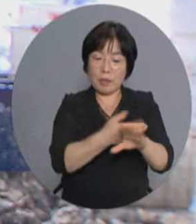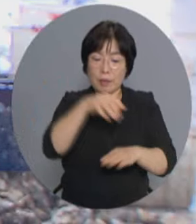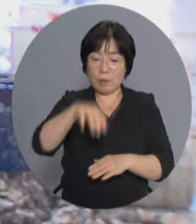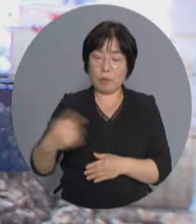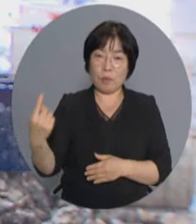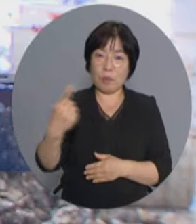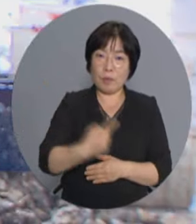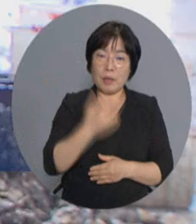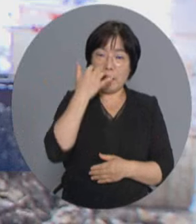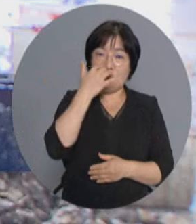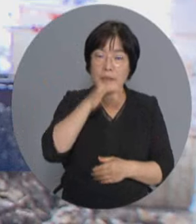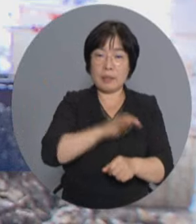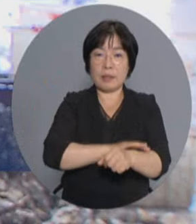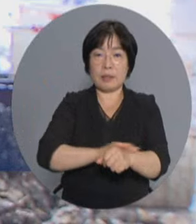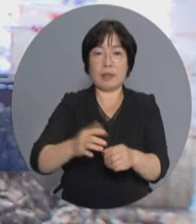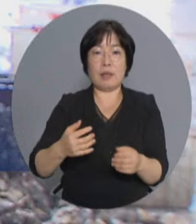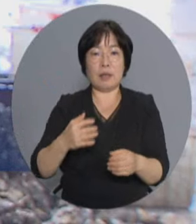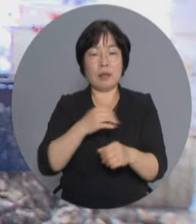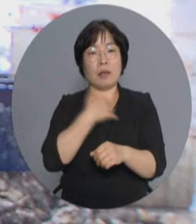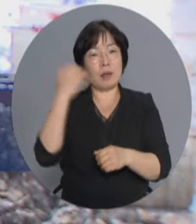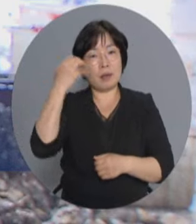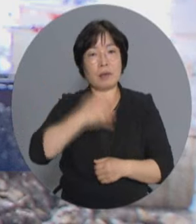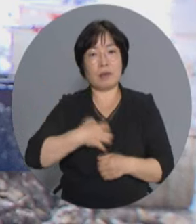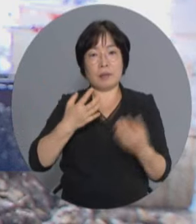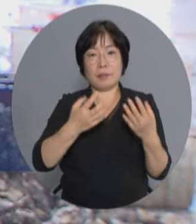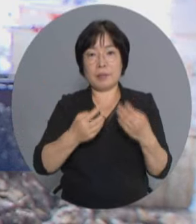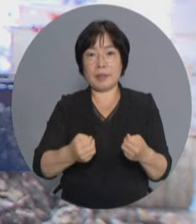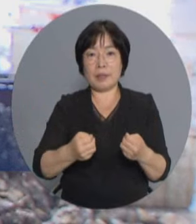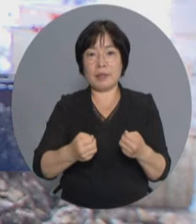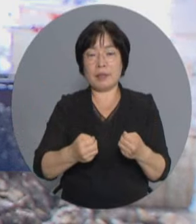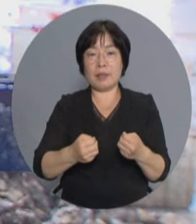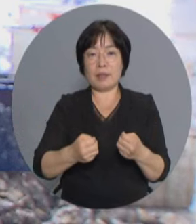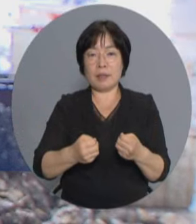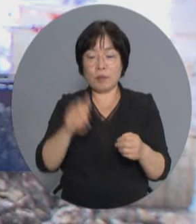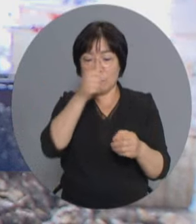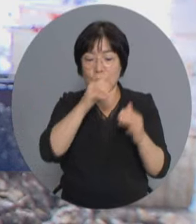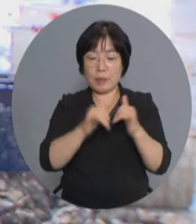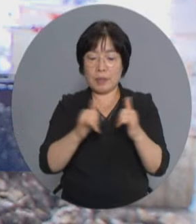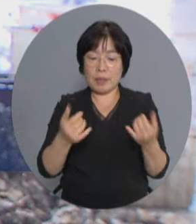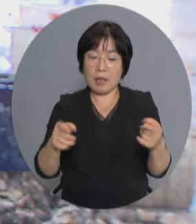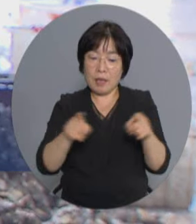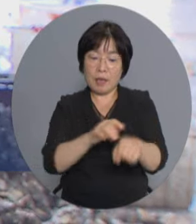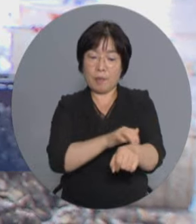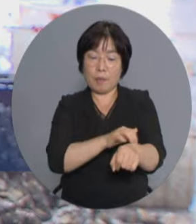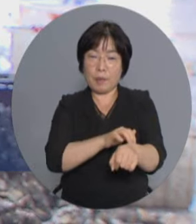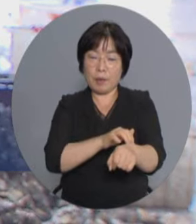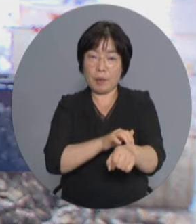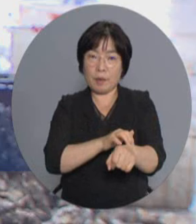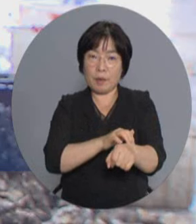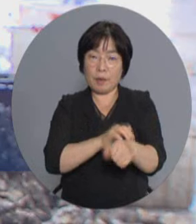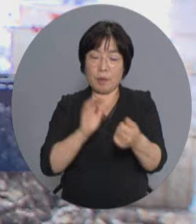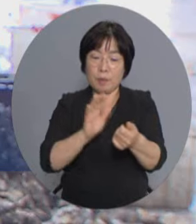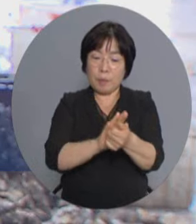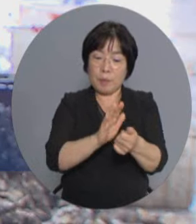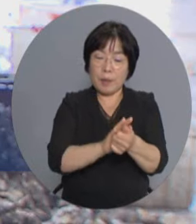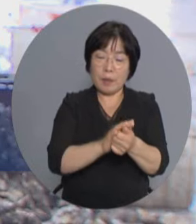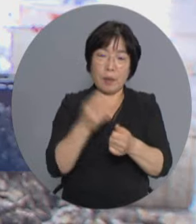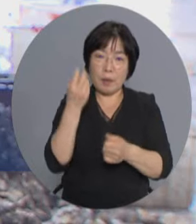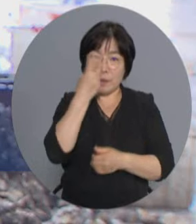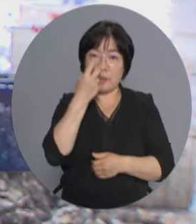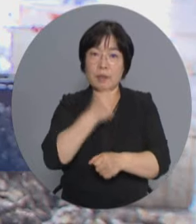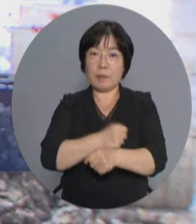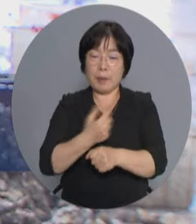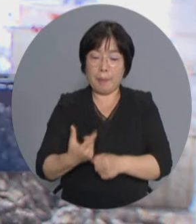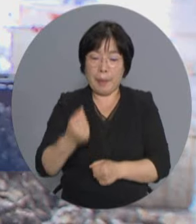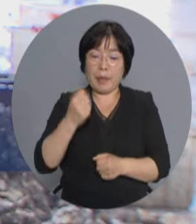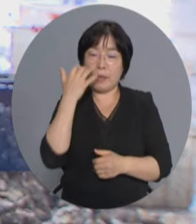와서 적응을 잘 할 수 있을지 신경 쓰이는데 통역사와 함께 불편한 점이 무엇인지 자주자주 점검해서